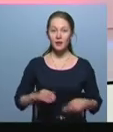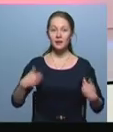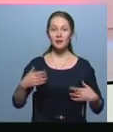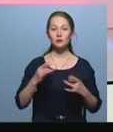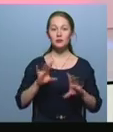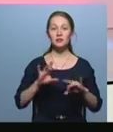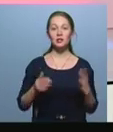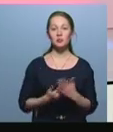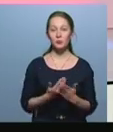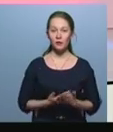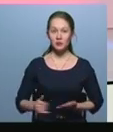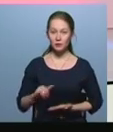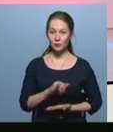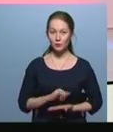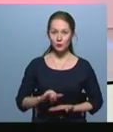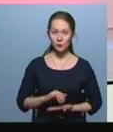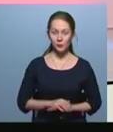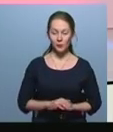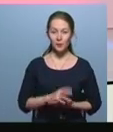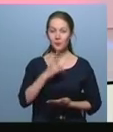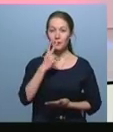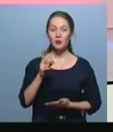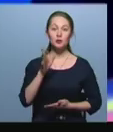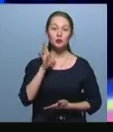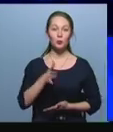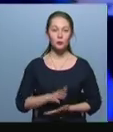Здравствуйте. В эфире новости Удмуртии, в студии Марина Баль. Смотрите в выпуске.